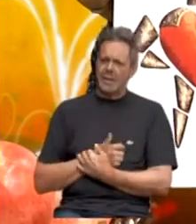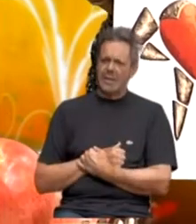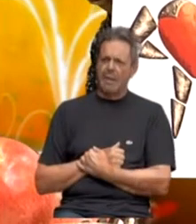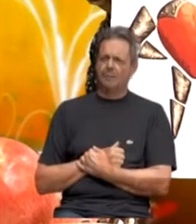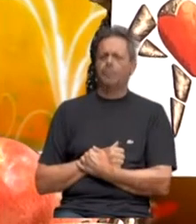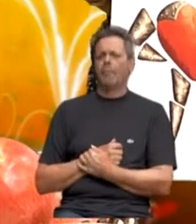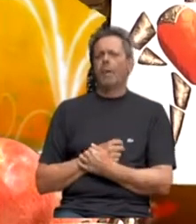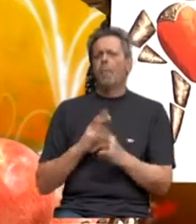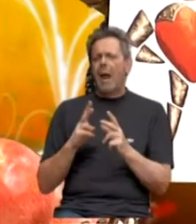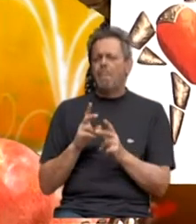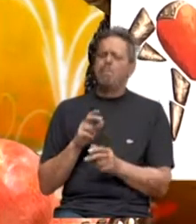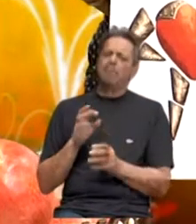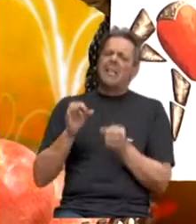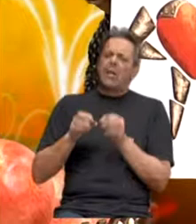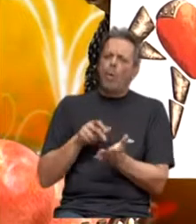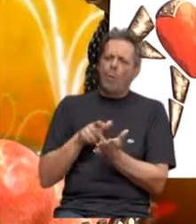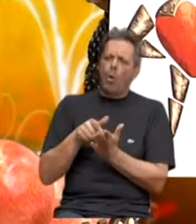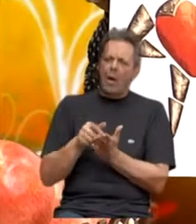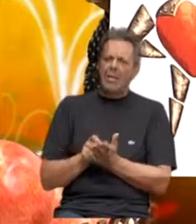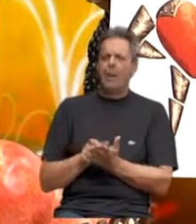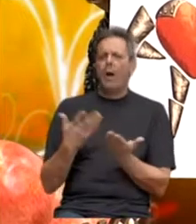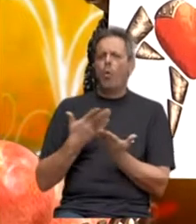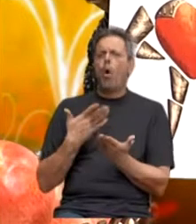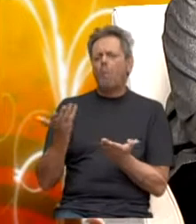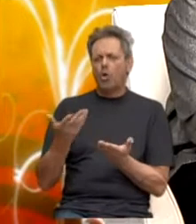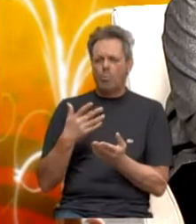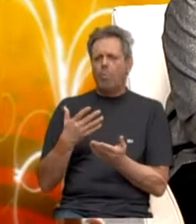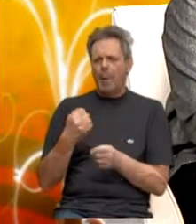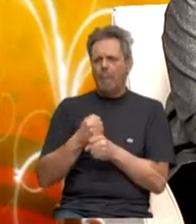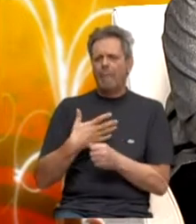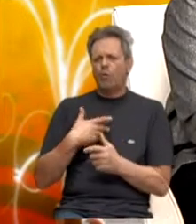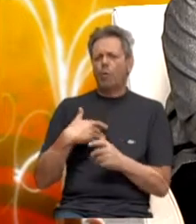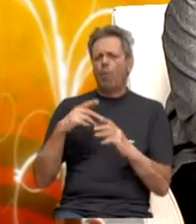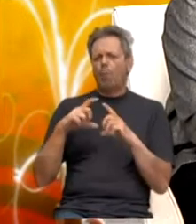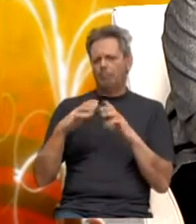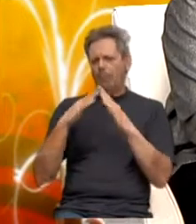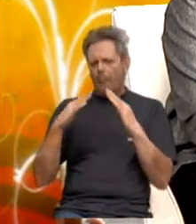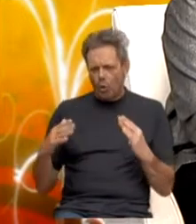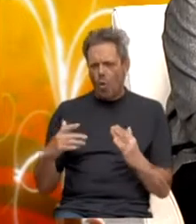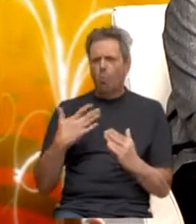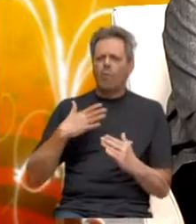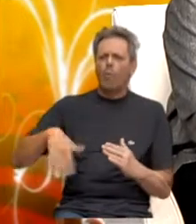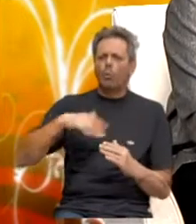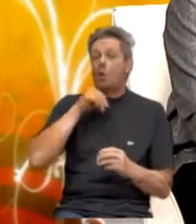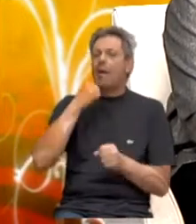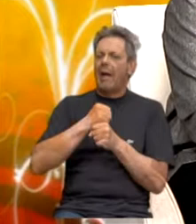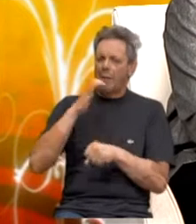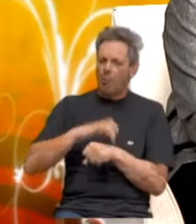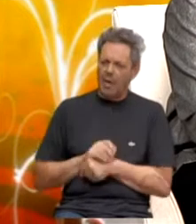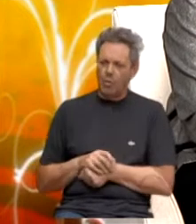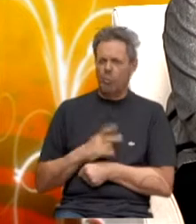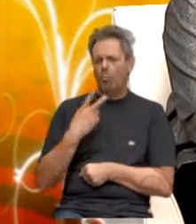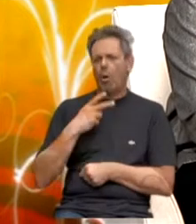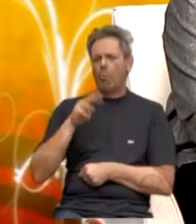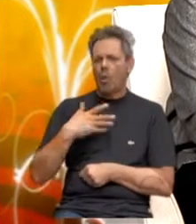vrlo malim, ali sigurnim koracima koje možemo poduzeti u svom domu, u svom okruženju i na radnom mjestu. Ali dakako, trebamo